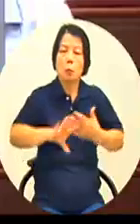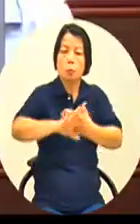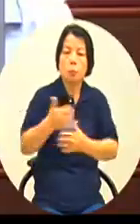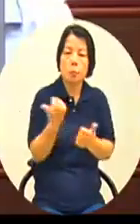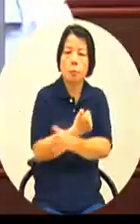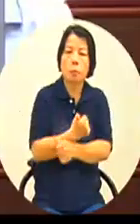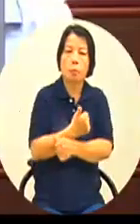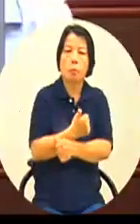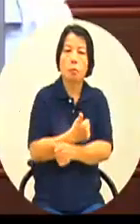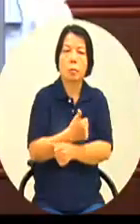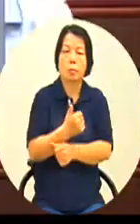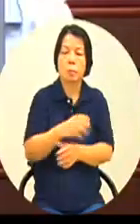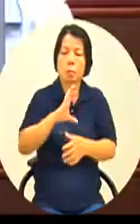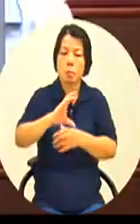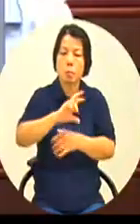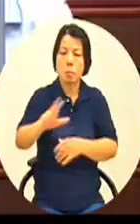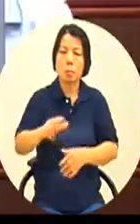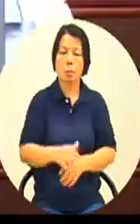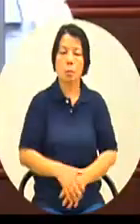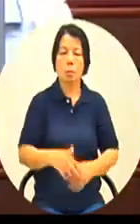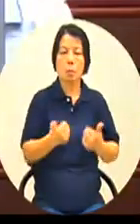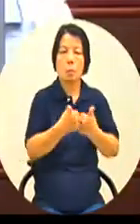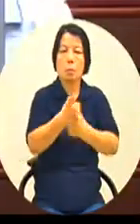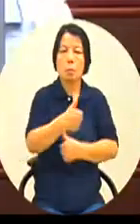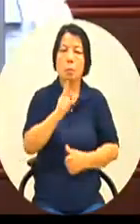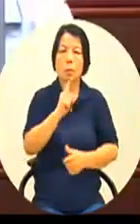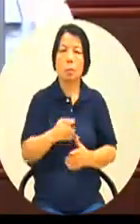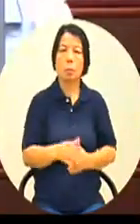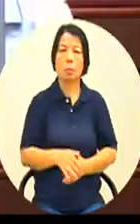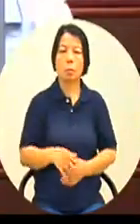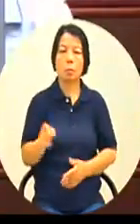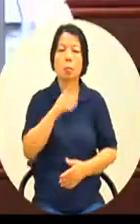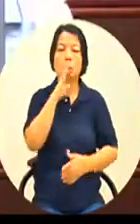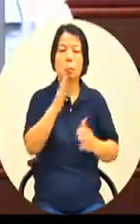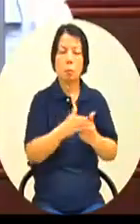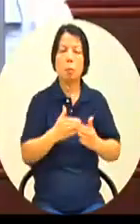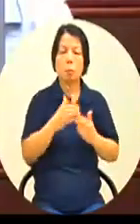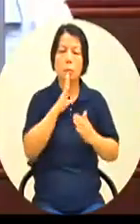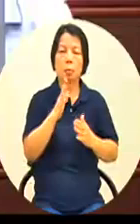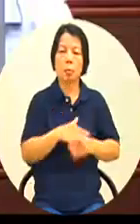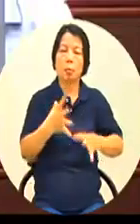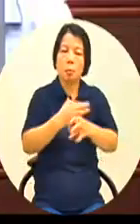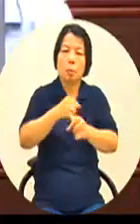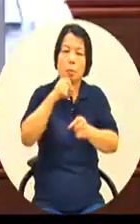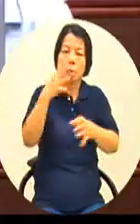代的这个方式。刚才议员也特别提到，既然它是一个庆典，我们就应该结合